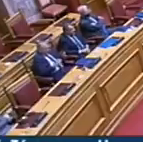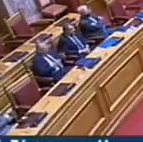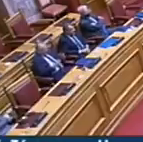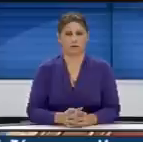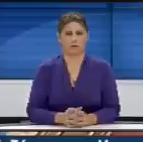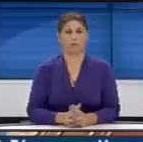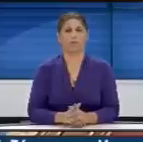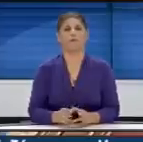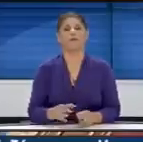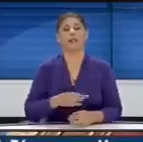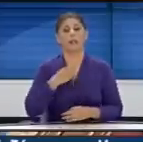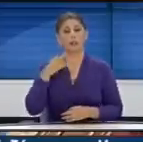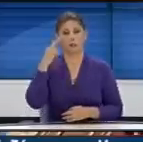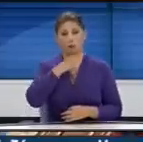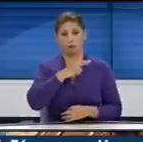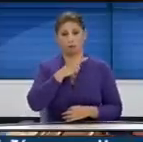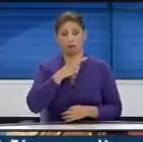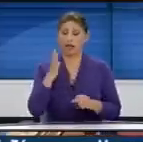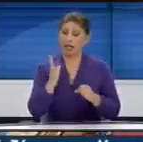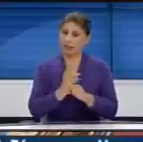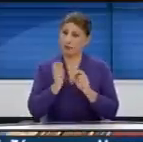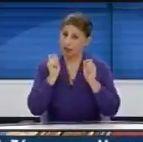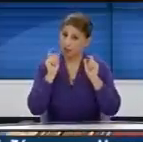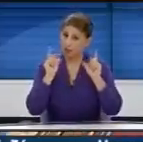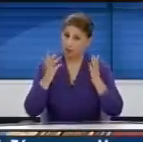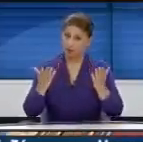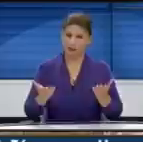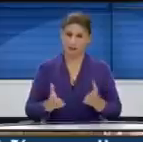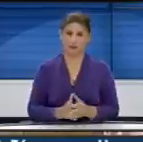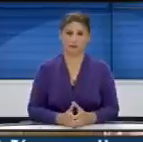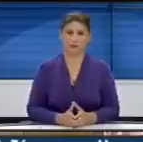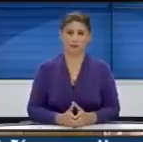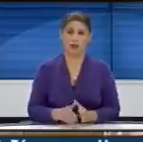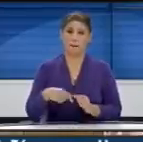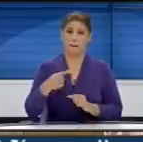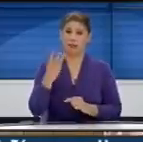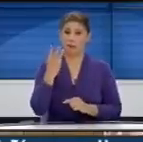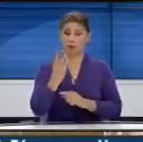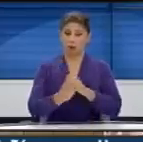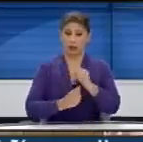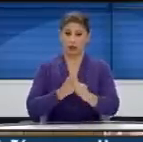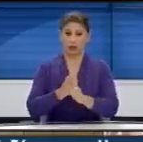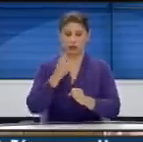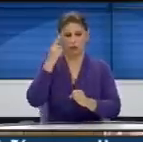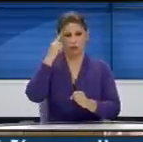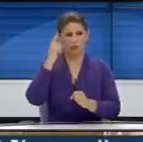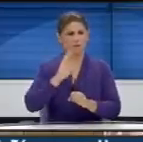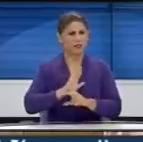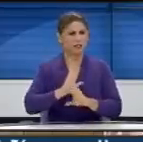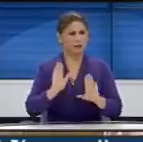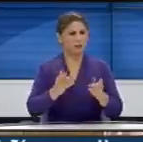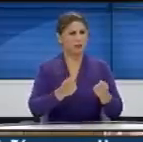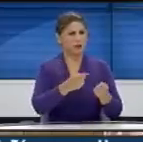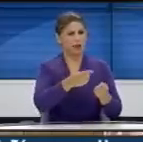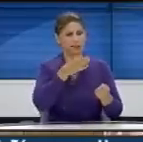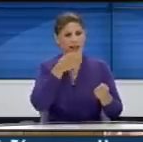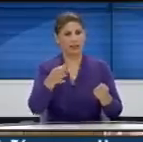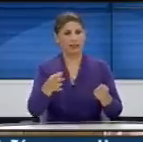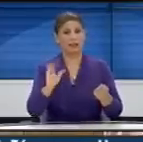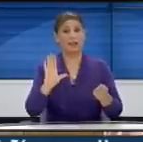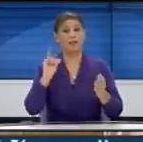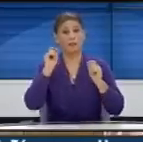Κύριε Πρωθυπουργέ, καταφέρατε να με εκπλήξετε. Μετά από 3 χρόνια που νόμιζα ότι τίποτα που κάνετε και λέτε δεν